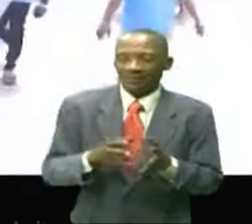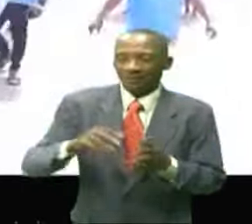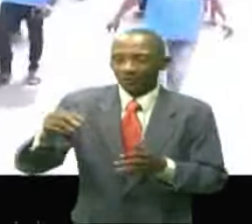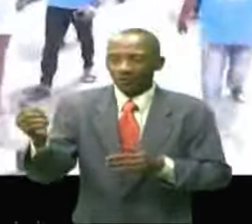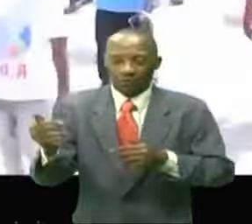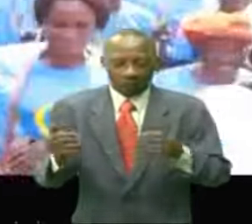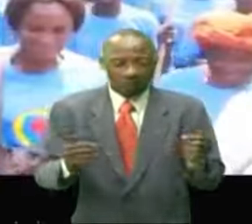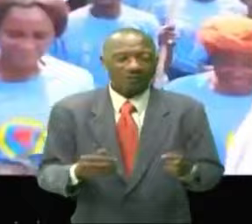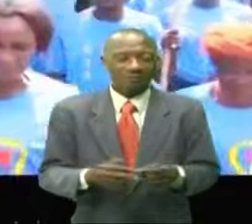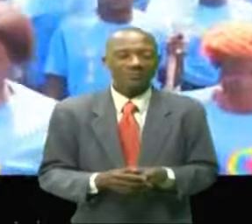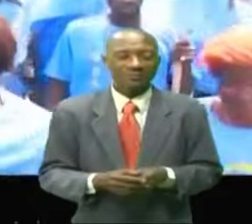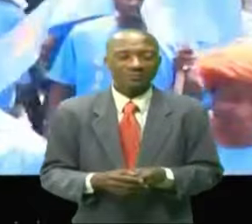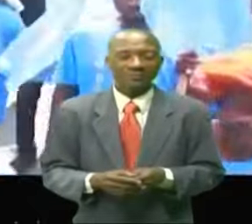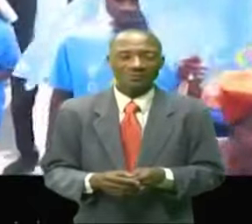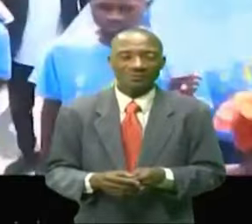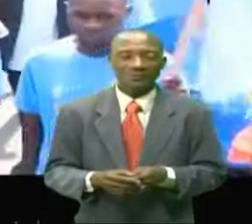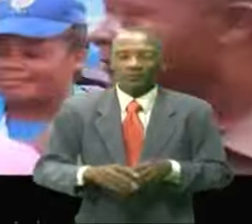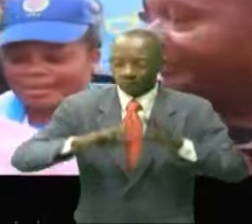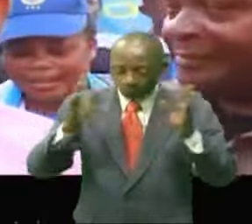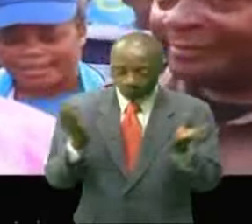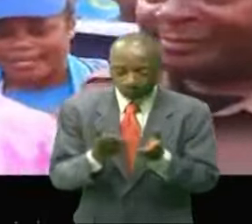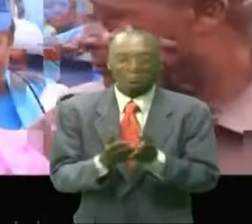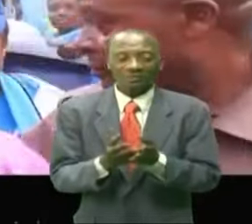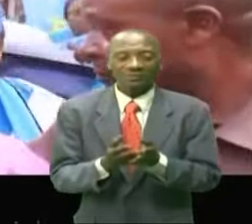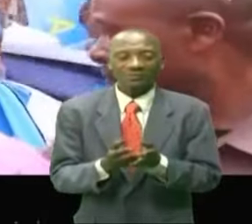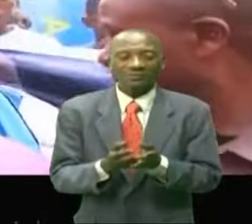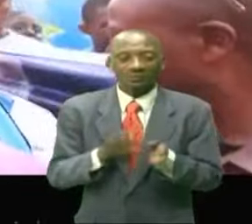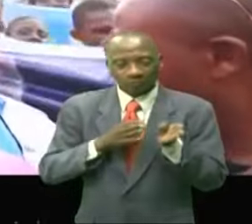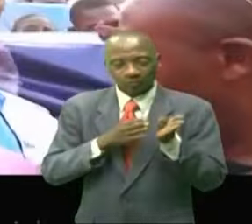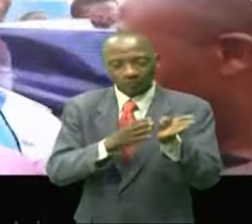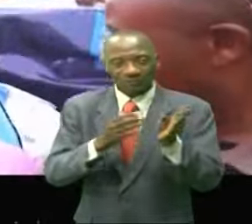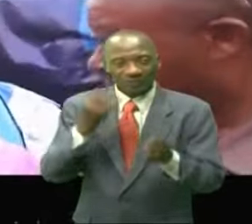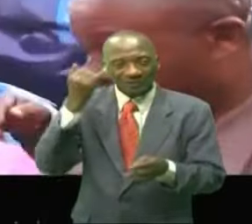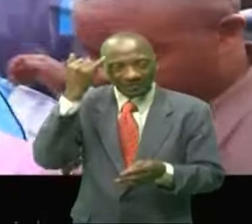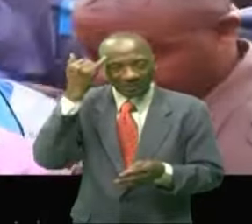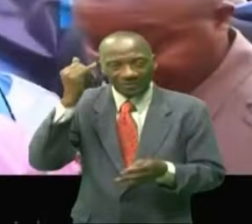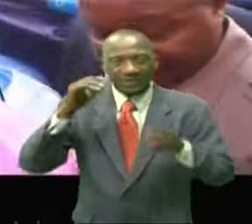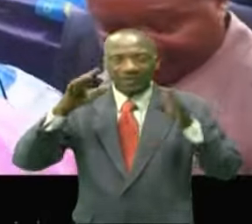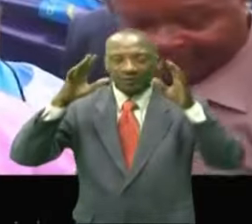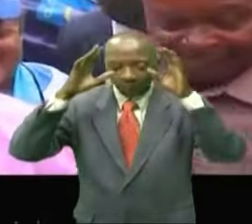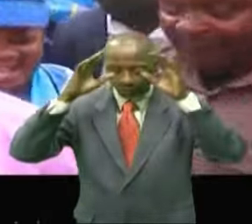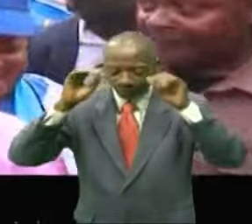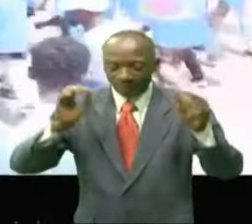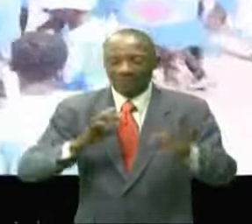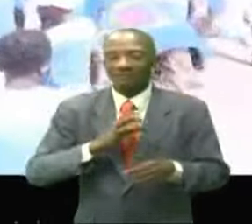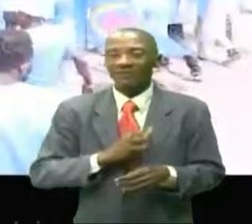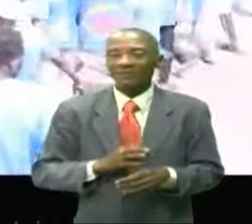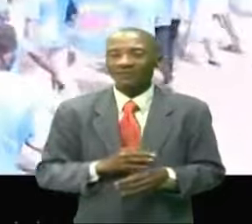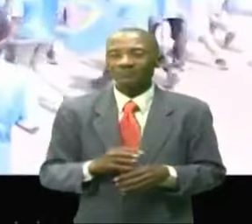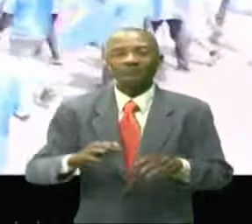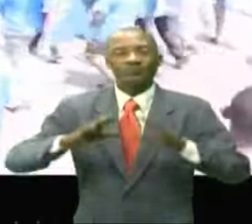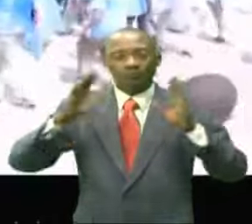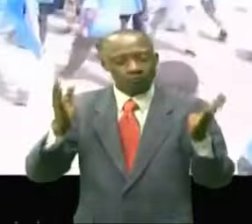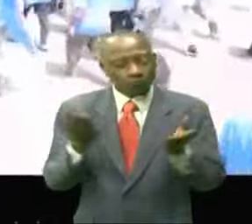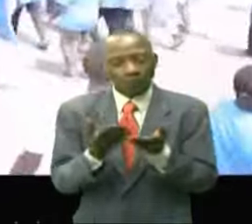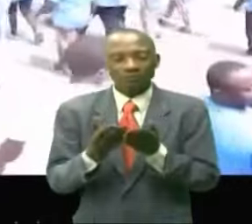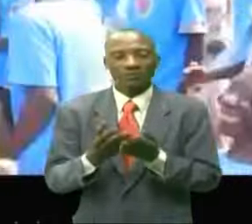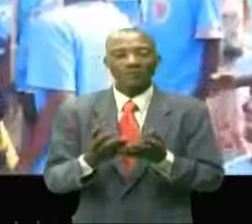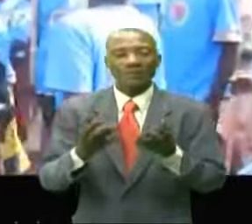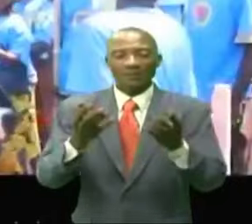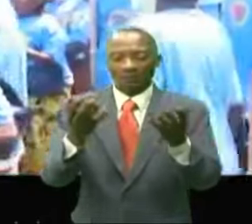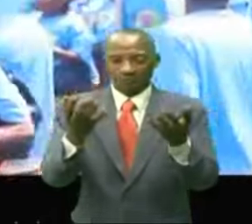passant, l'honorable Louis Kamweni, entouré des militants de son parti, était à la CENI pour accompagner les